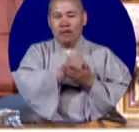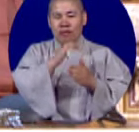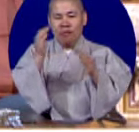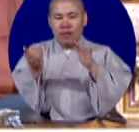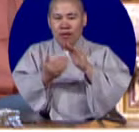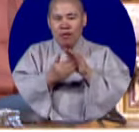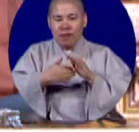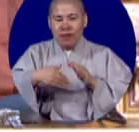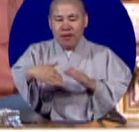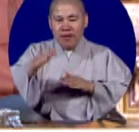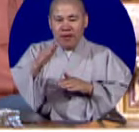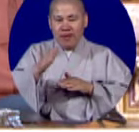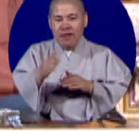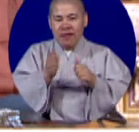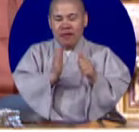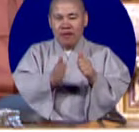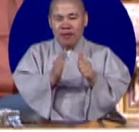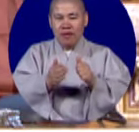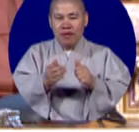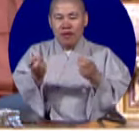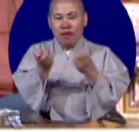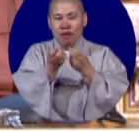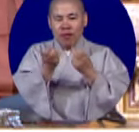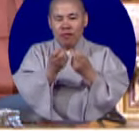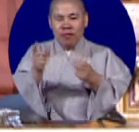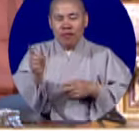그래서 성불을 어떻게 하고 가라는 건가?